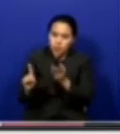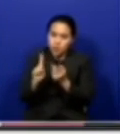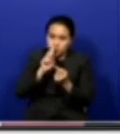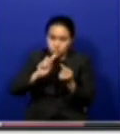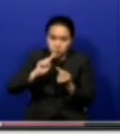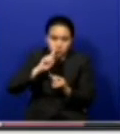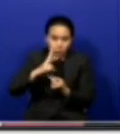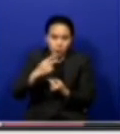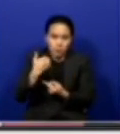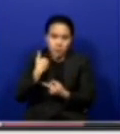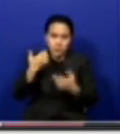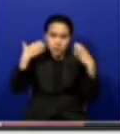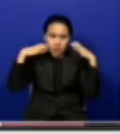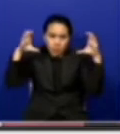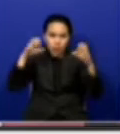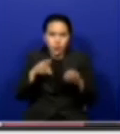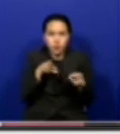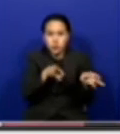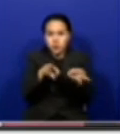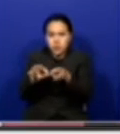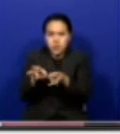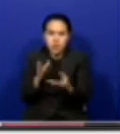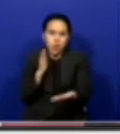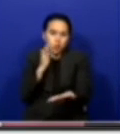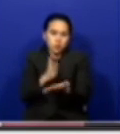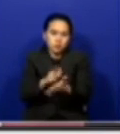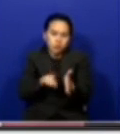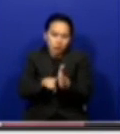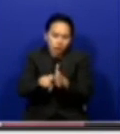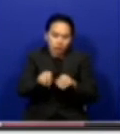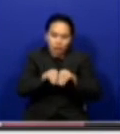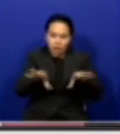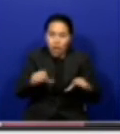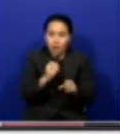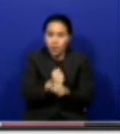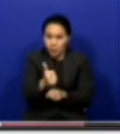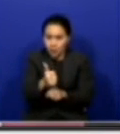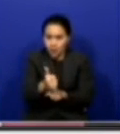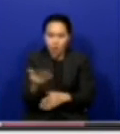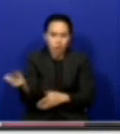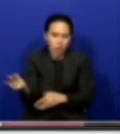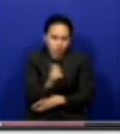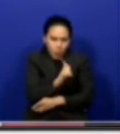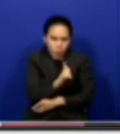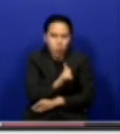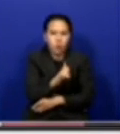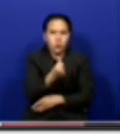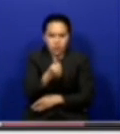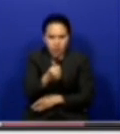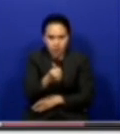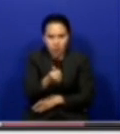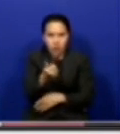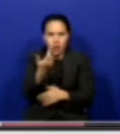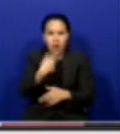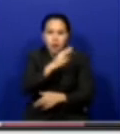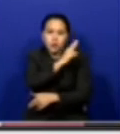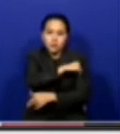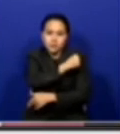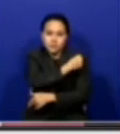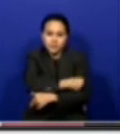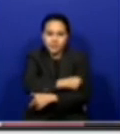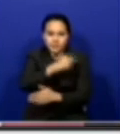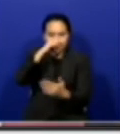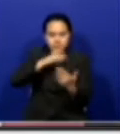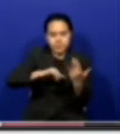สามารถจะหยุดการแพร่ระบาดได้อย่างทันท่วงทีรวดเร็วและการสาธารณสุขของไทย